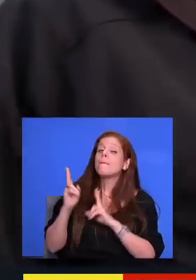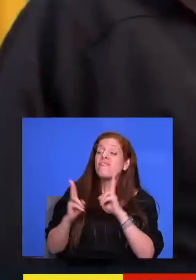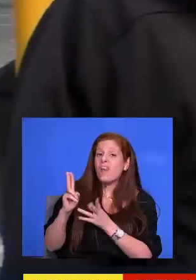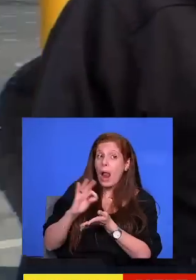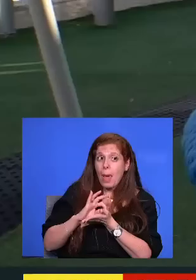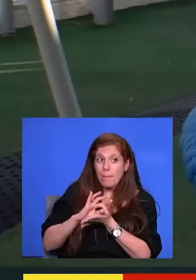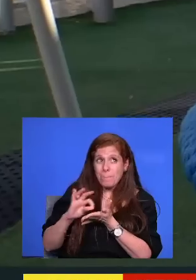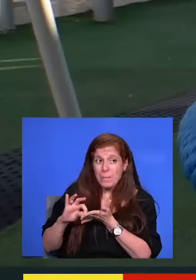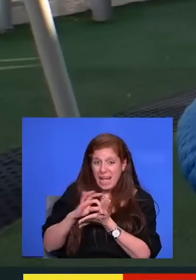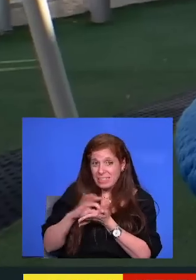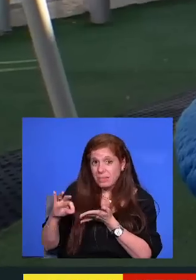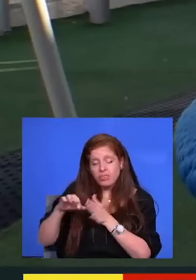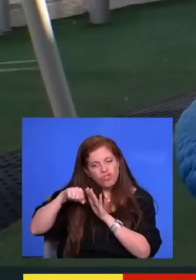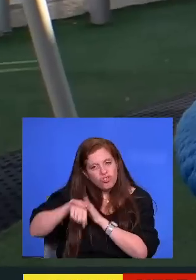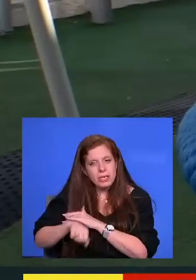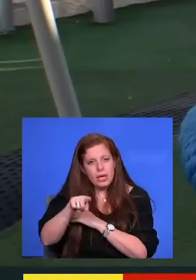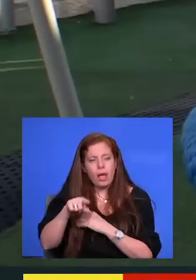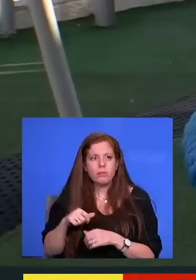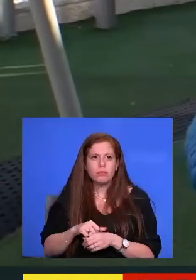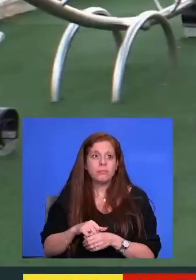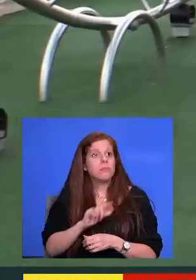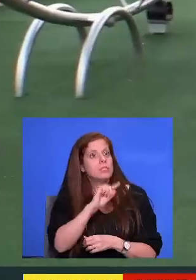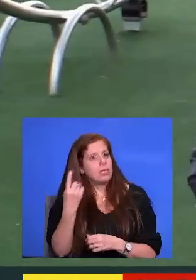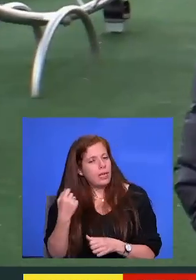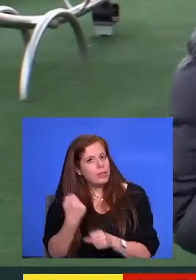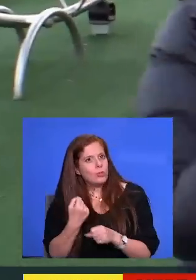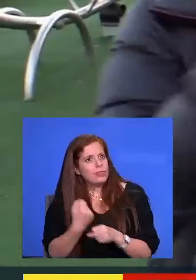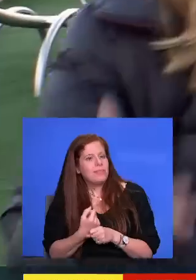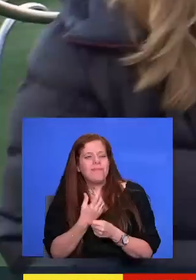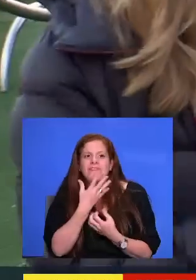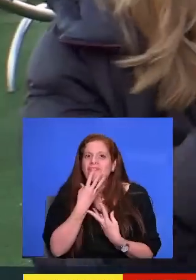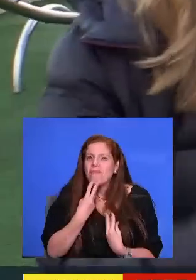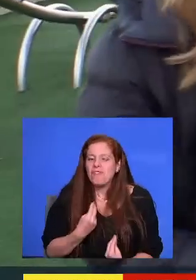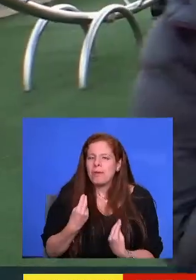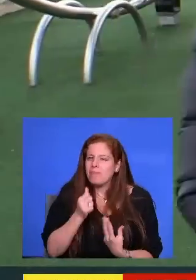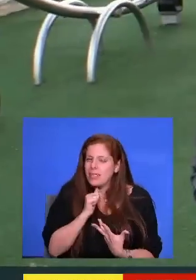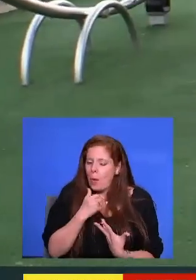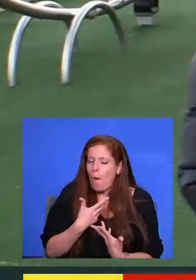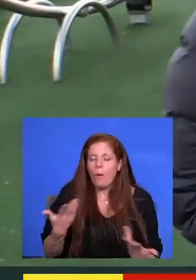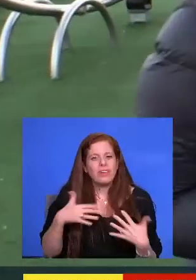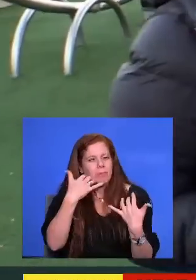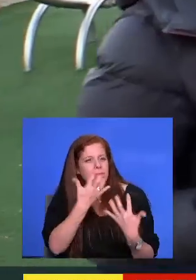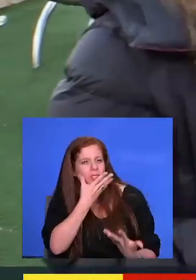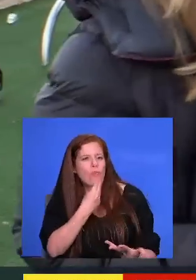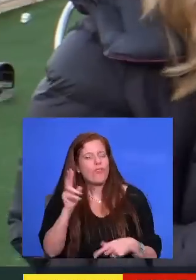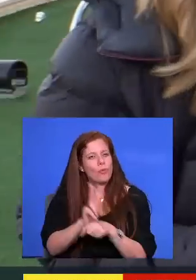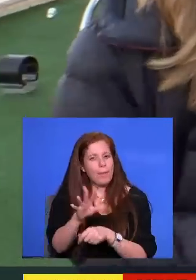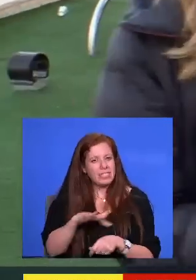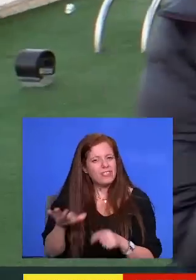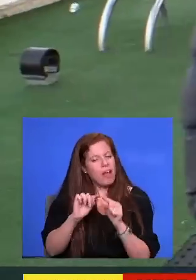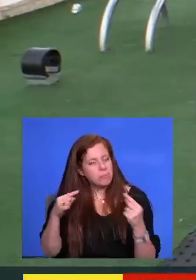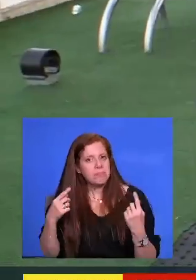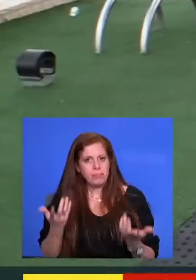האחרון השקיע. מצד אחד אתם עושים מראות ירוקות ואתה מספר לי על איזה יופי ואנחנו שומרים על הסביבה וזה חשוב